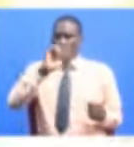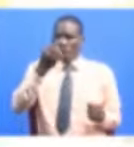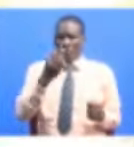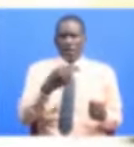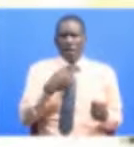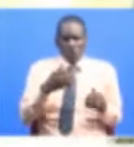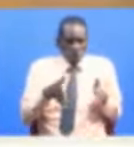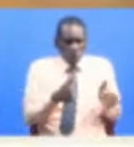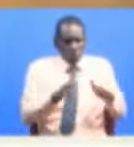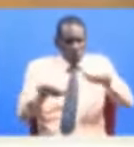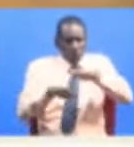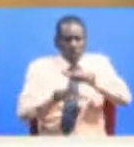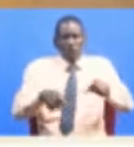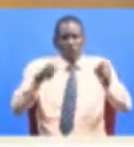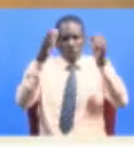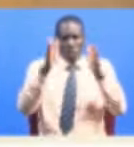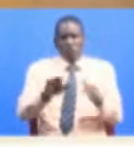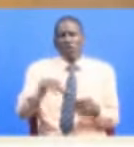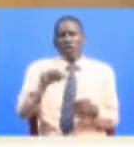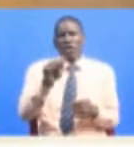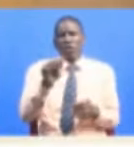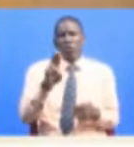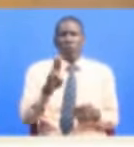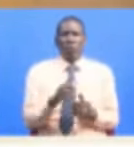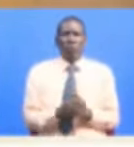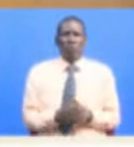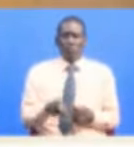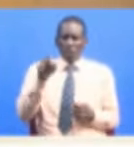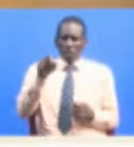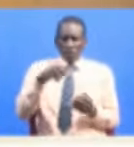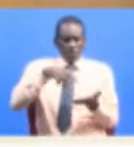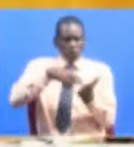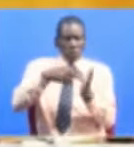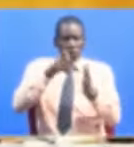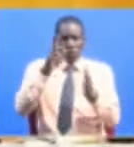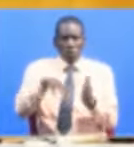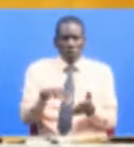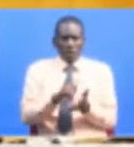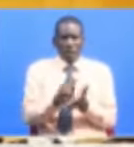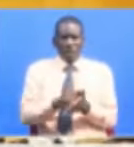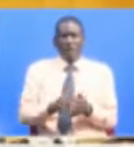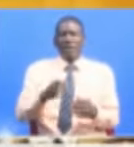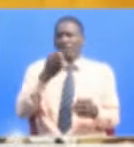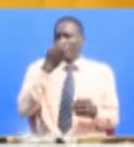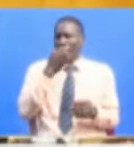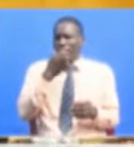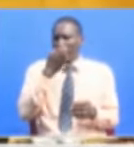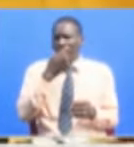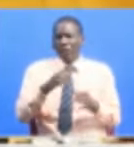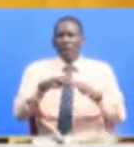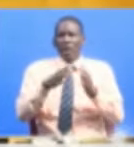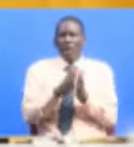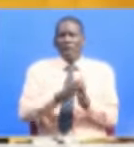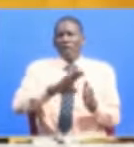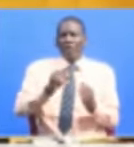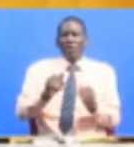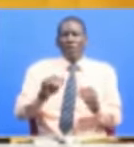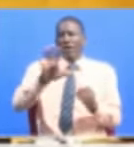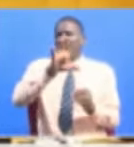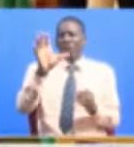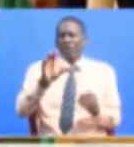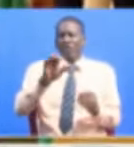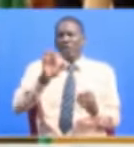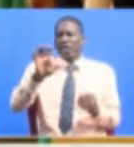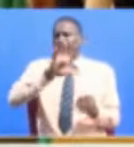nafasi ya naibu mwenyekiti wa AU. Hii itamaanisha kuwa taifa la Tanzania na yale mengine ya Afrika